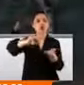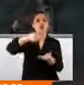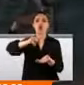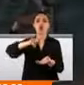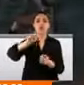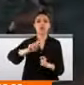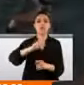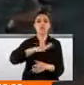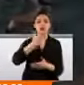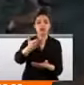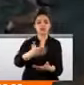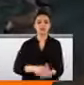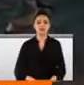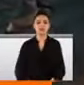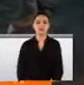pişirdiler.